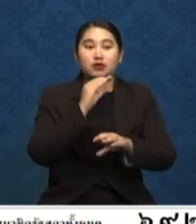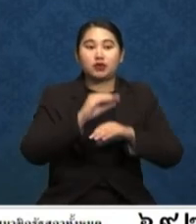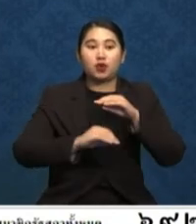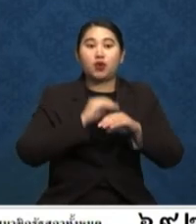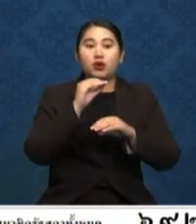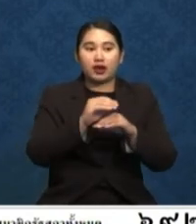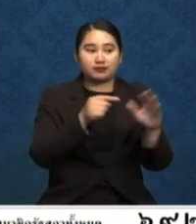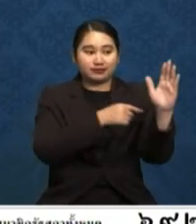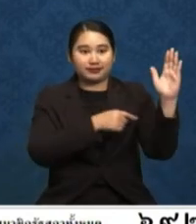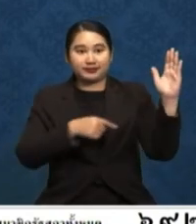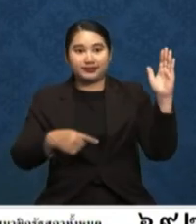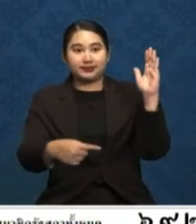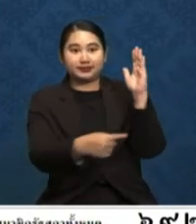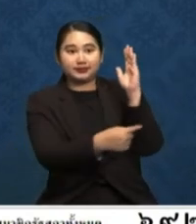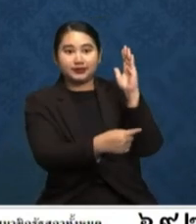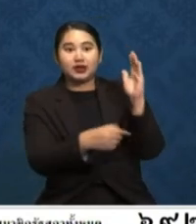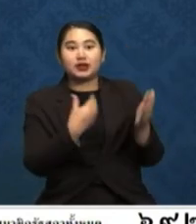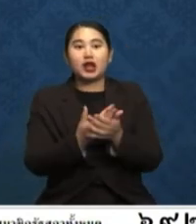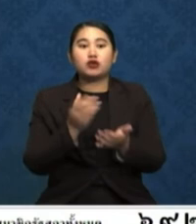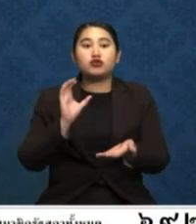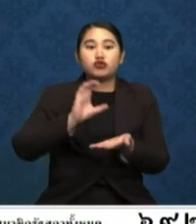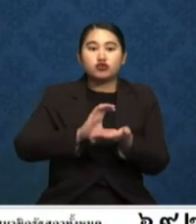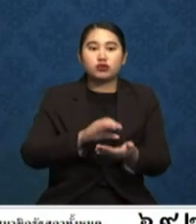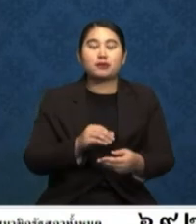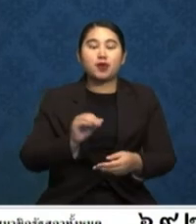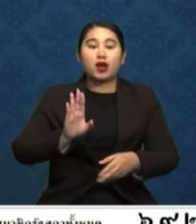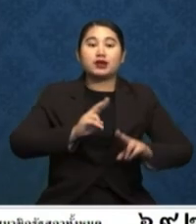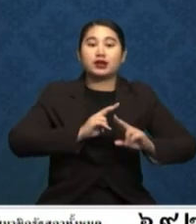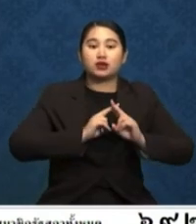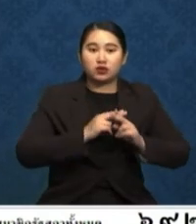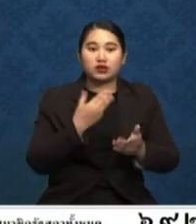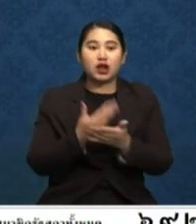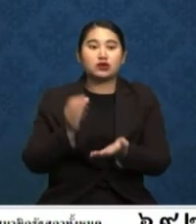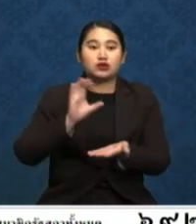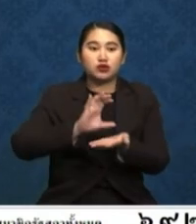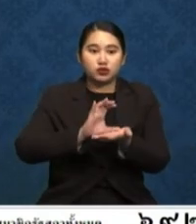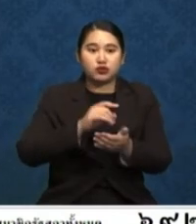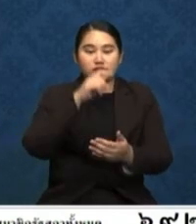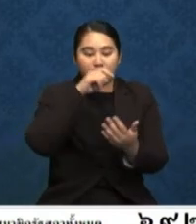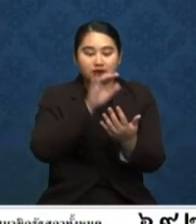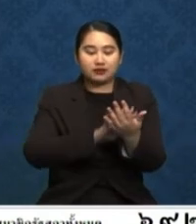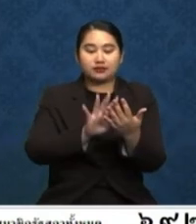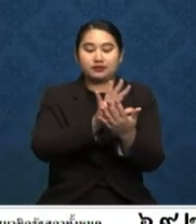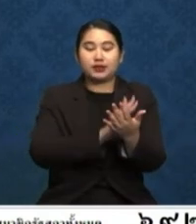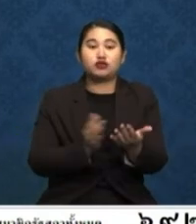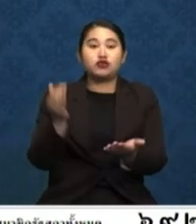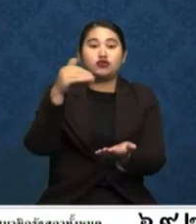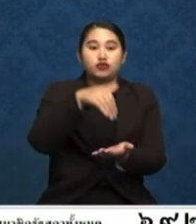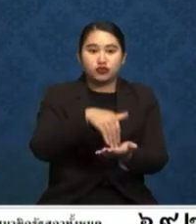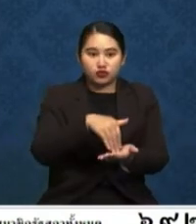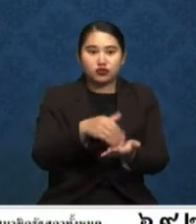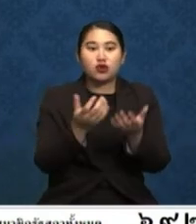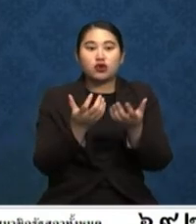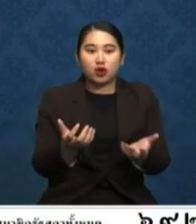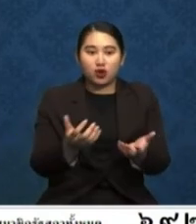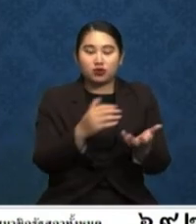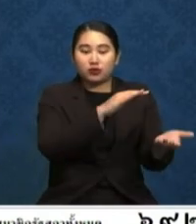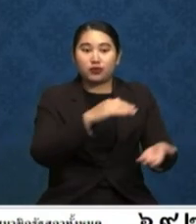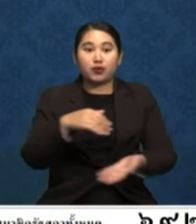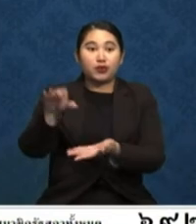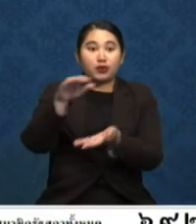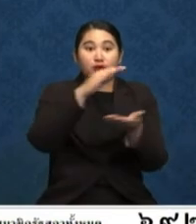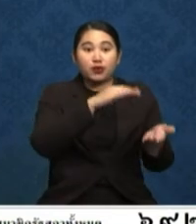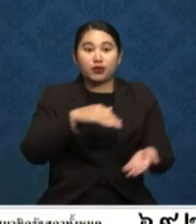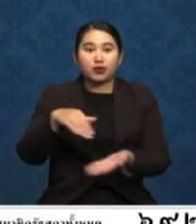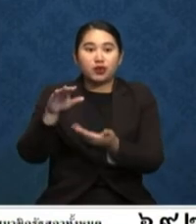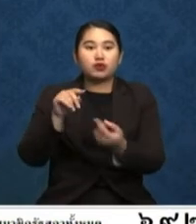Bitโดยเฉพาะการลงทุนของเอกชนทำให้ประเทศเป็นศูนย์กลางการคมนาคมขนส่ง